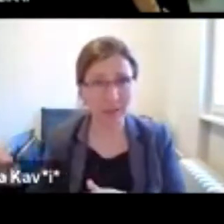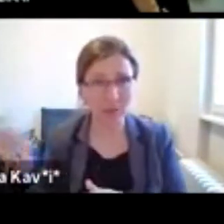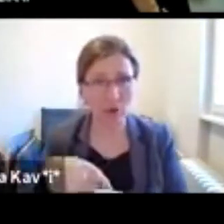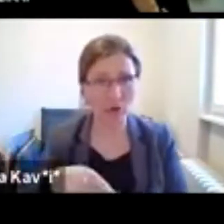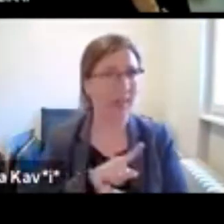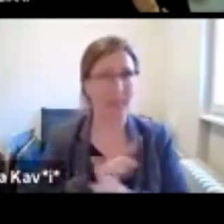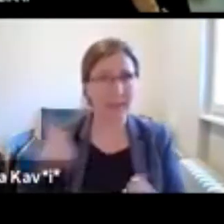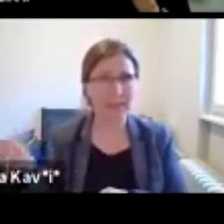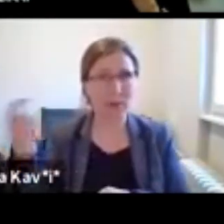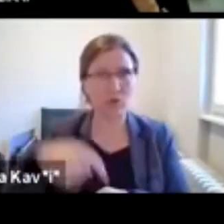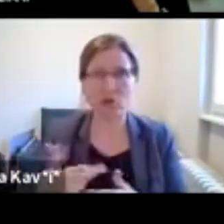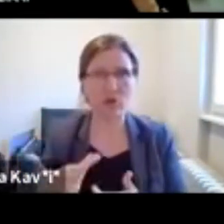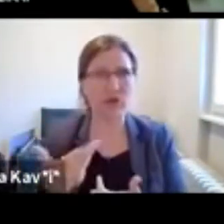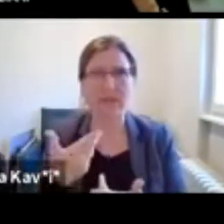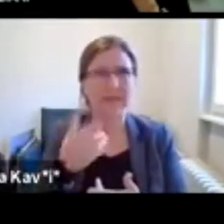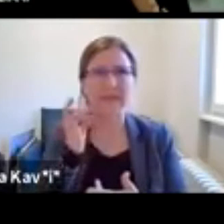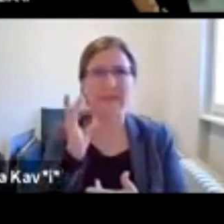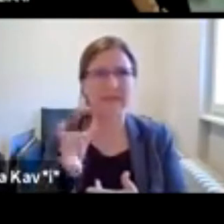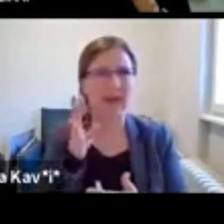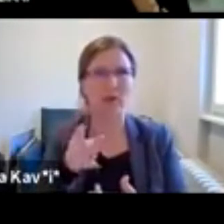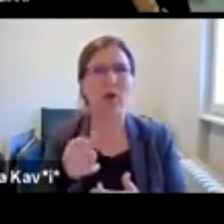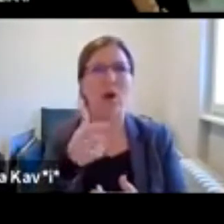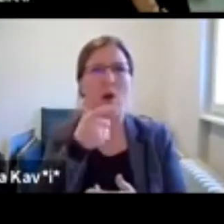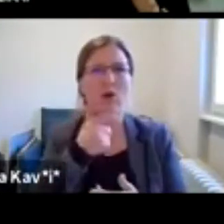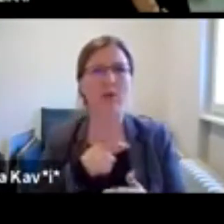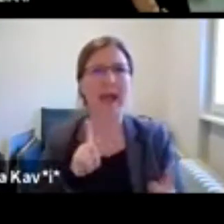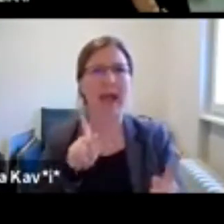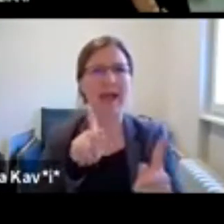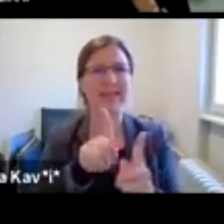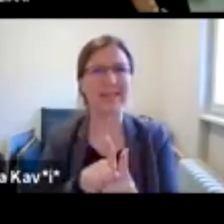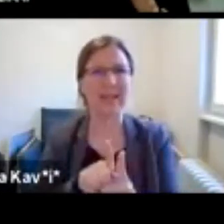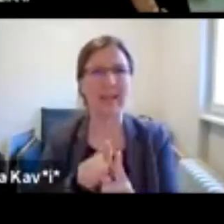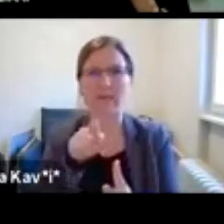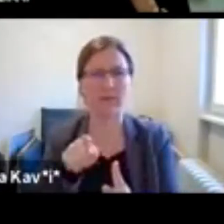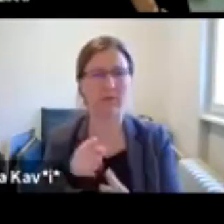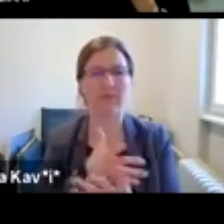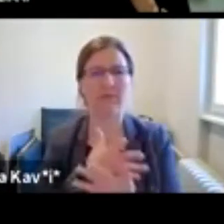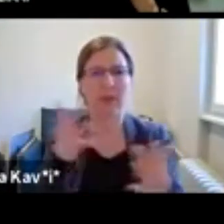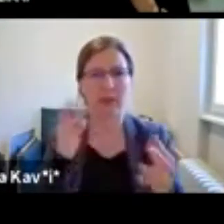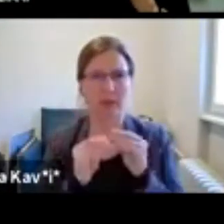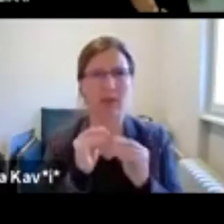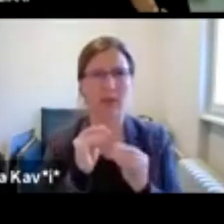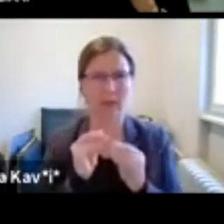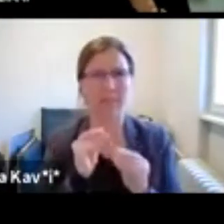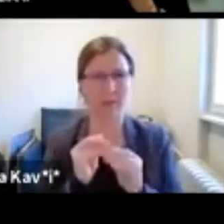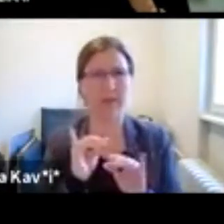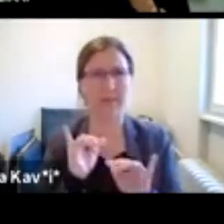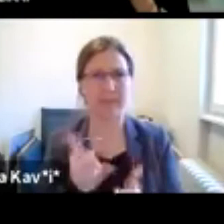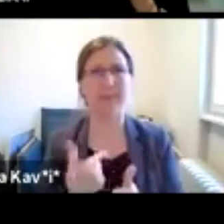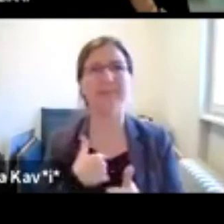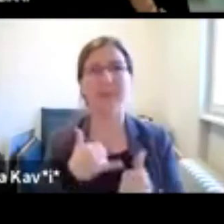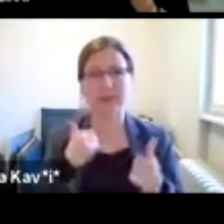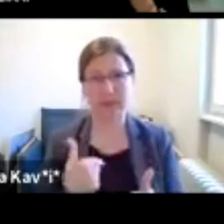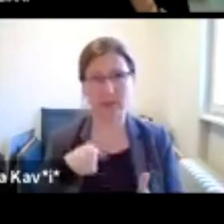doći. Dakle, problemi sa osobnim asistentima su izuzetno veliki, ali i ovom prigodom